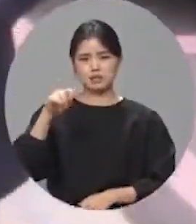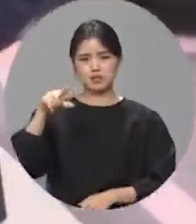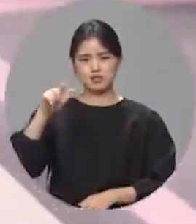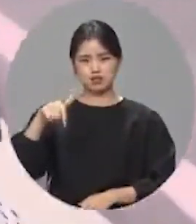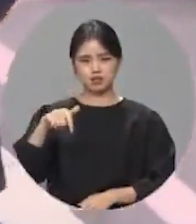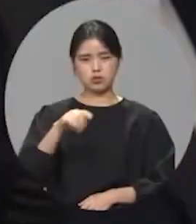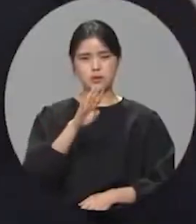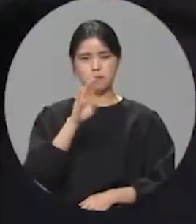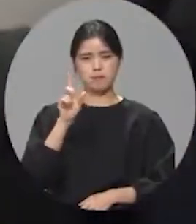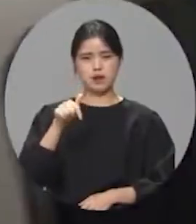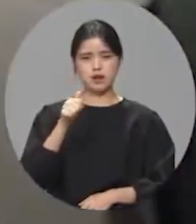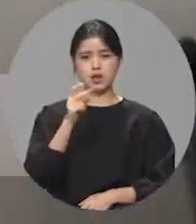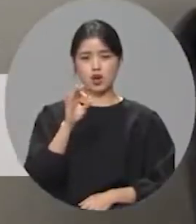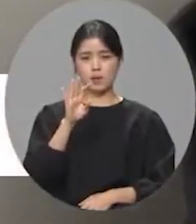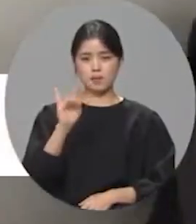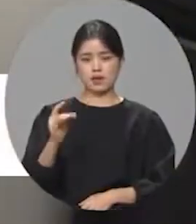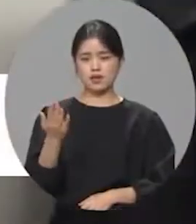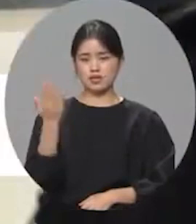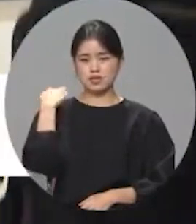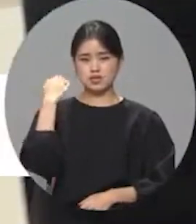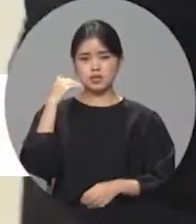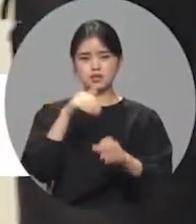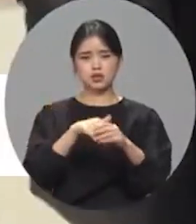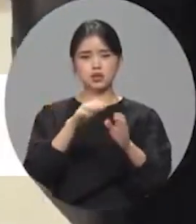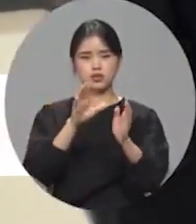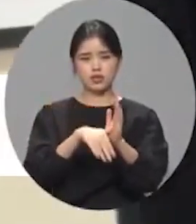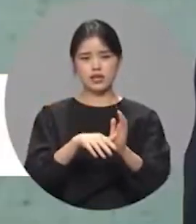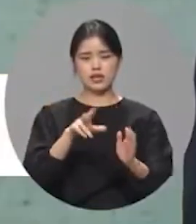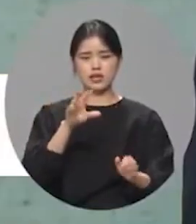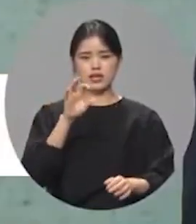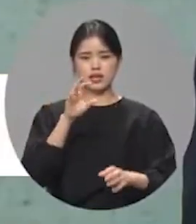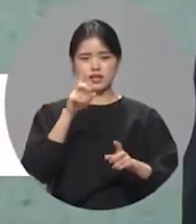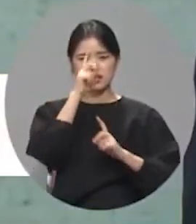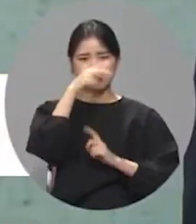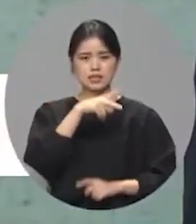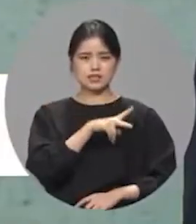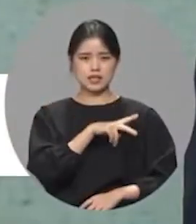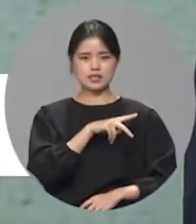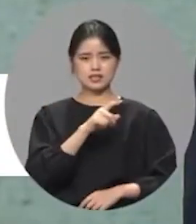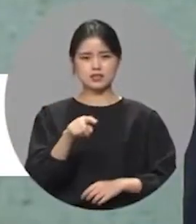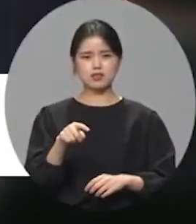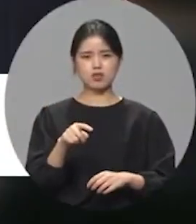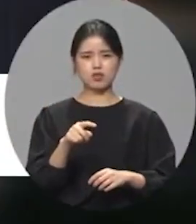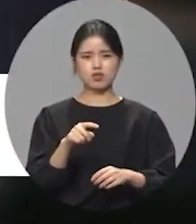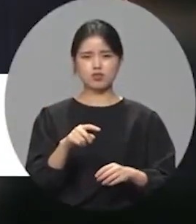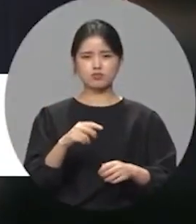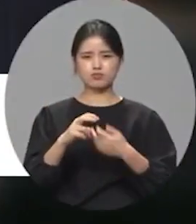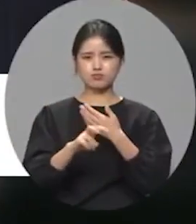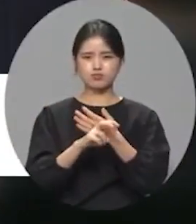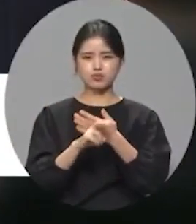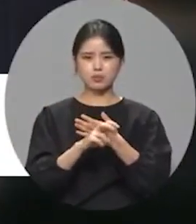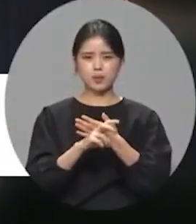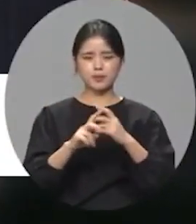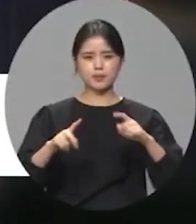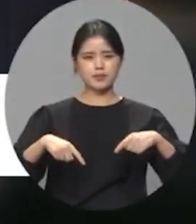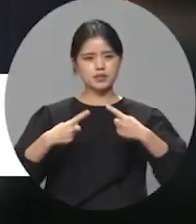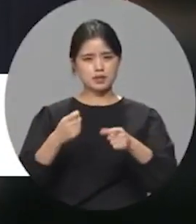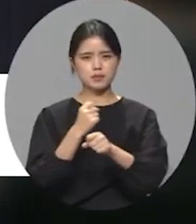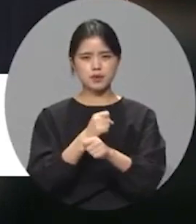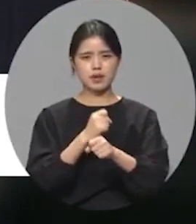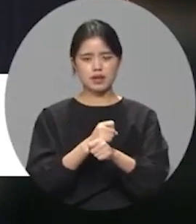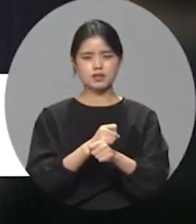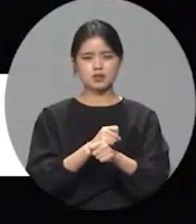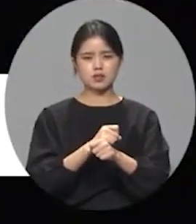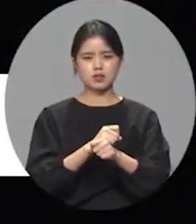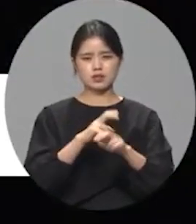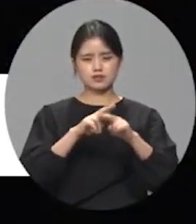박형 배 의원은 지난 총선에서 이상직 후보 의 불법 선거운동을 도와 1심에서 직위 상실 형을 선고받았습니다